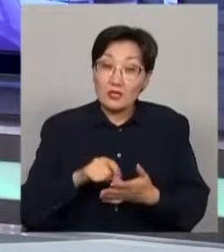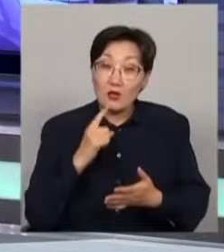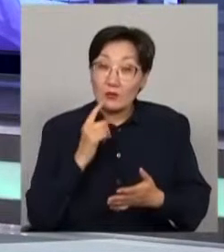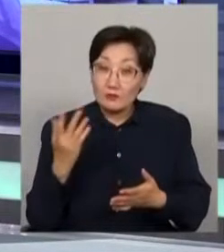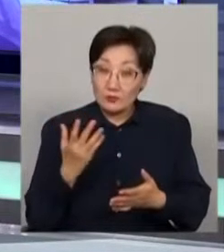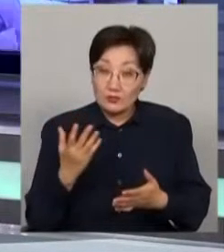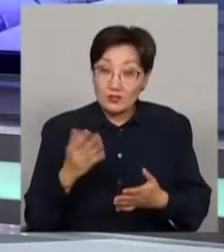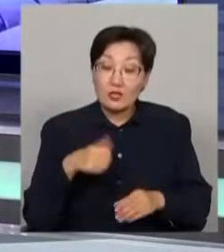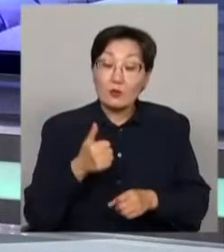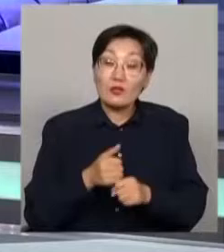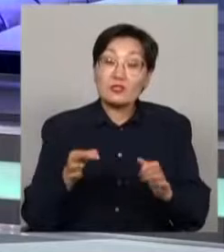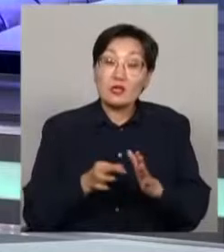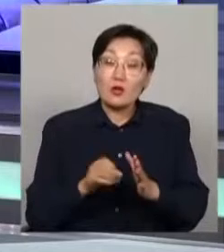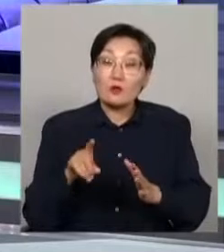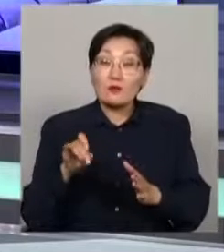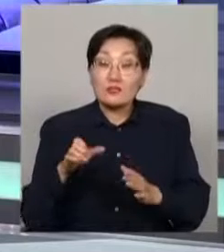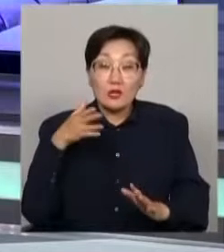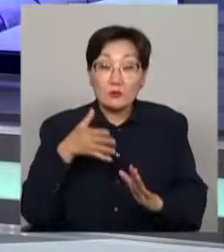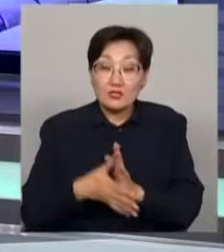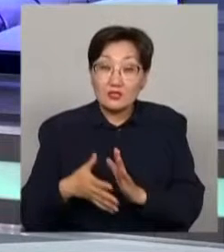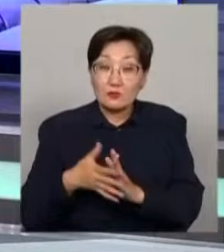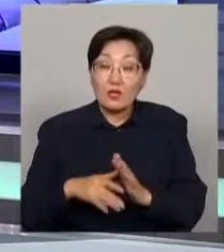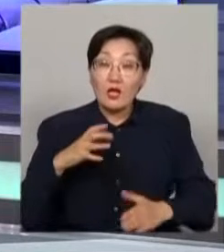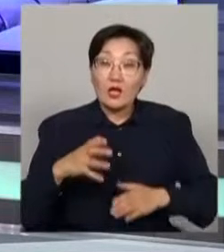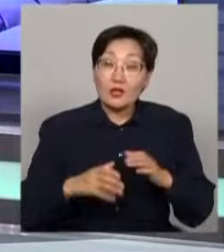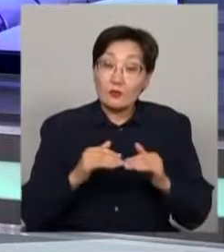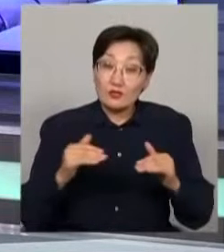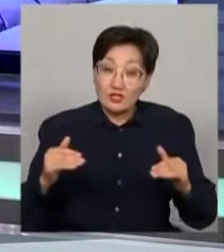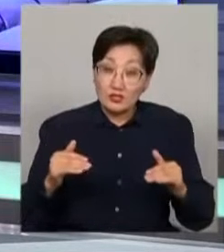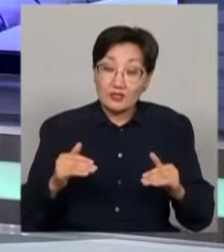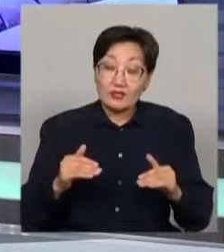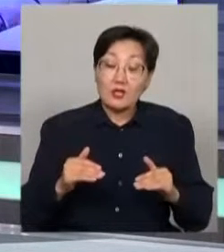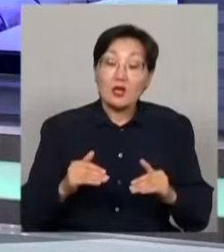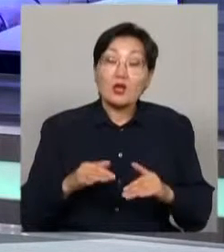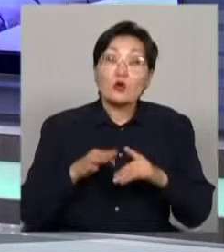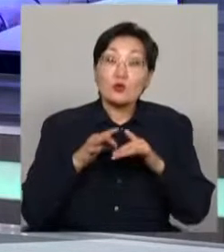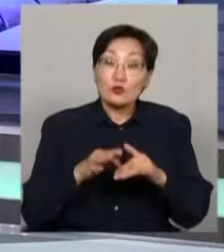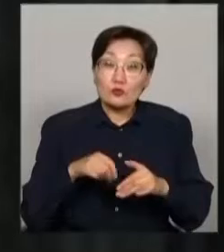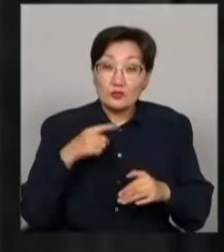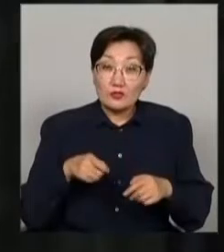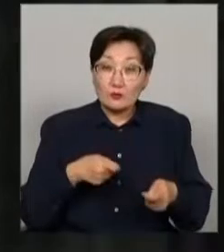оқыды. Басты мақсат Әуезов танудың аясын әлемдік аренаға шығару дейді ұйымдастырушылар.